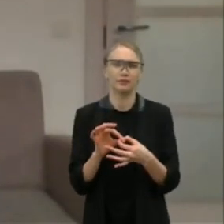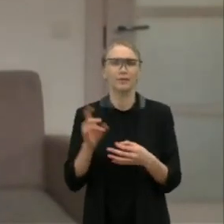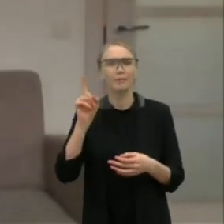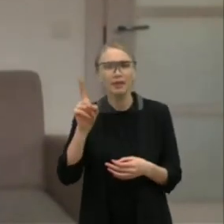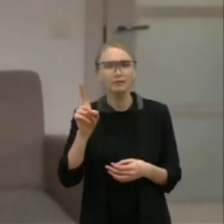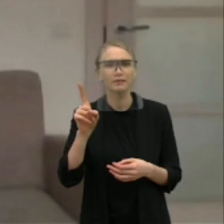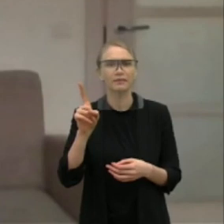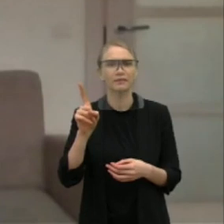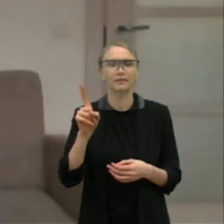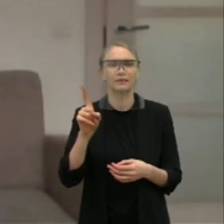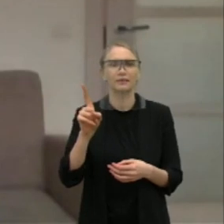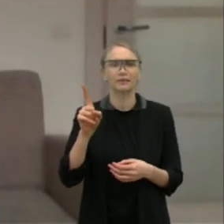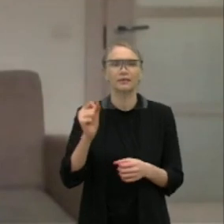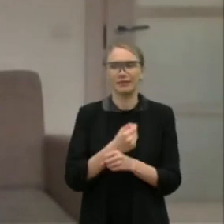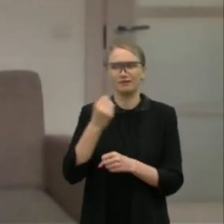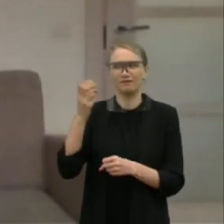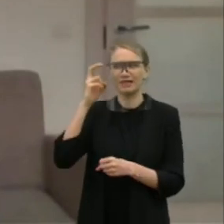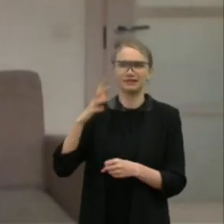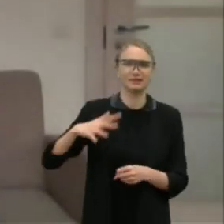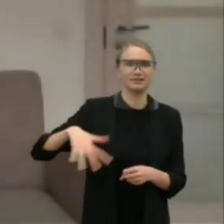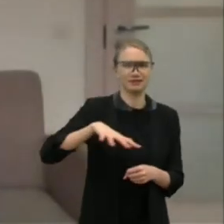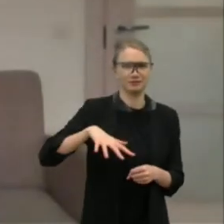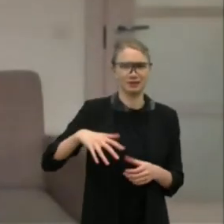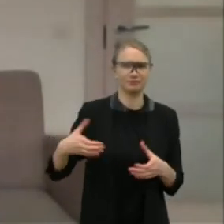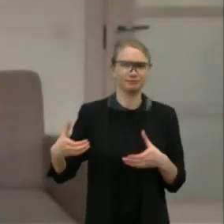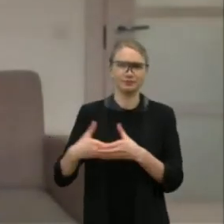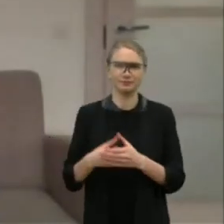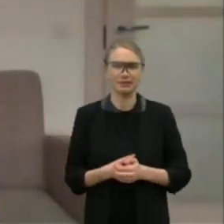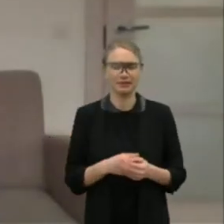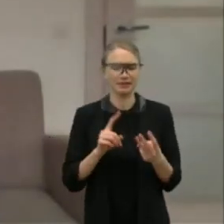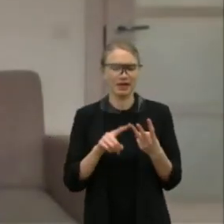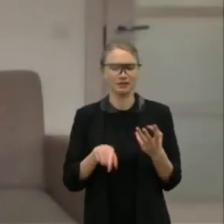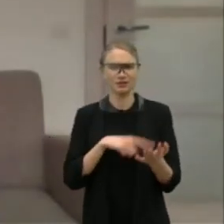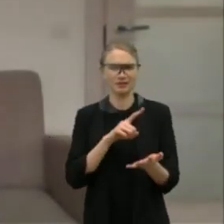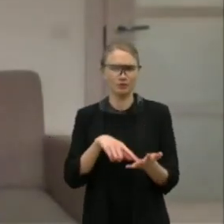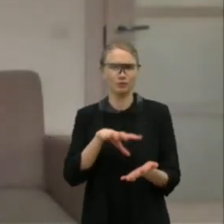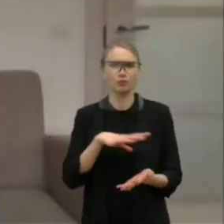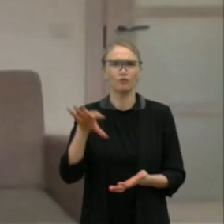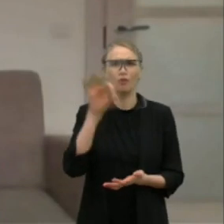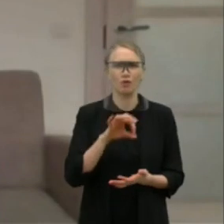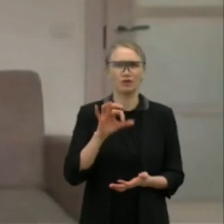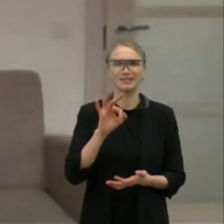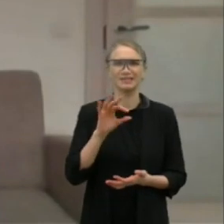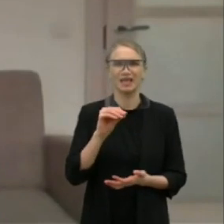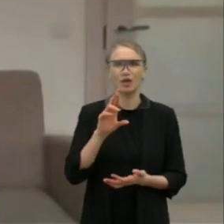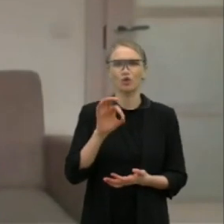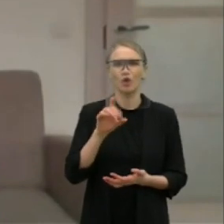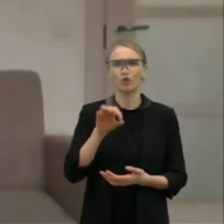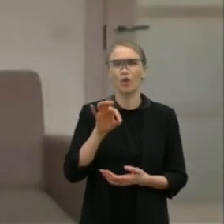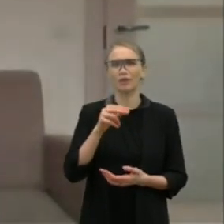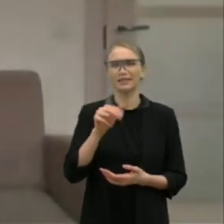tikrai valstybės mastu atliekama. Ir trečias klausimas tai buvo dėl serologinių